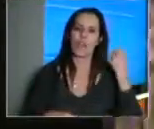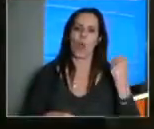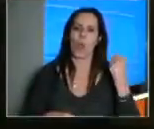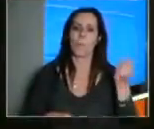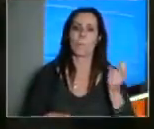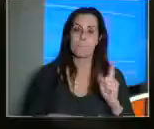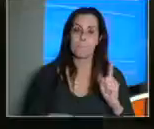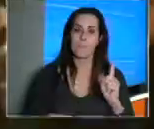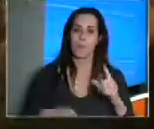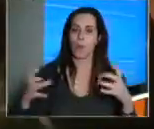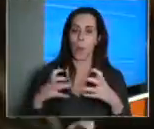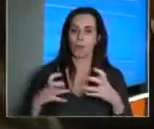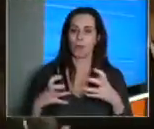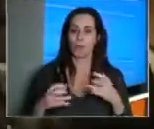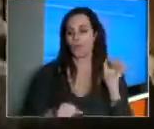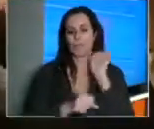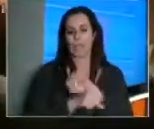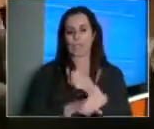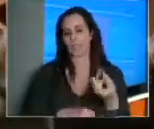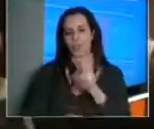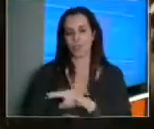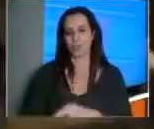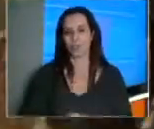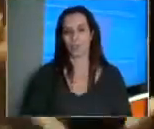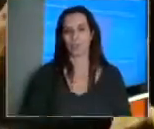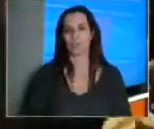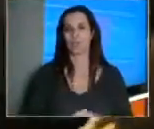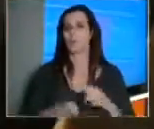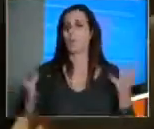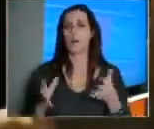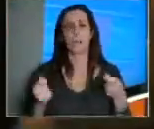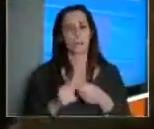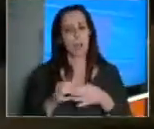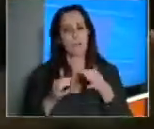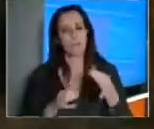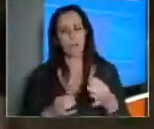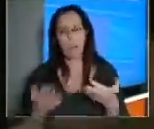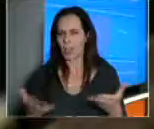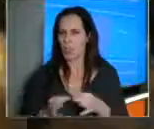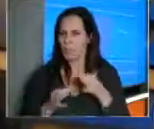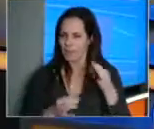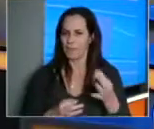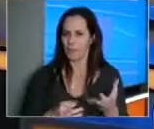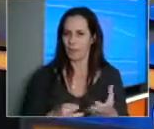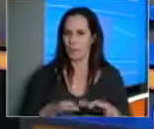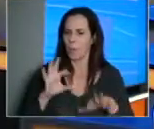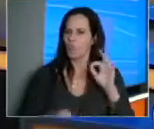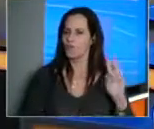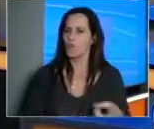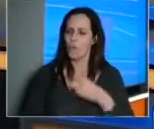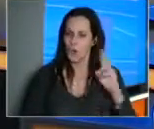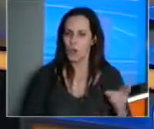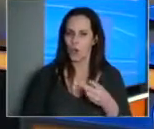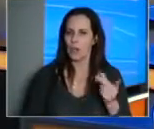כוח, ומי יהיה השבט שיגבר על האחרים. מה עם הפריפריה אבל? איך זה שהפריפריה מצביעה שוב